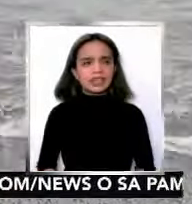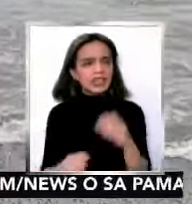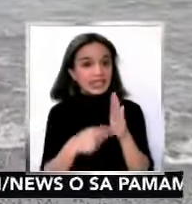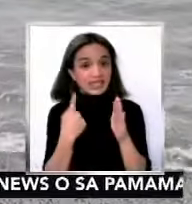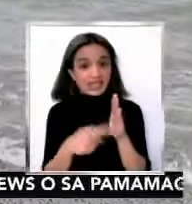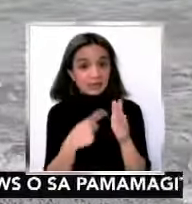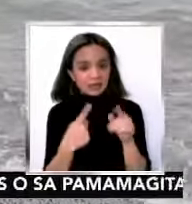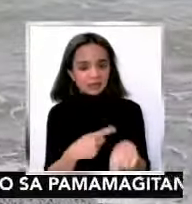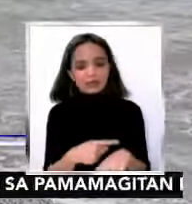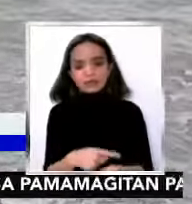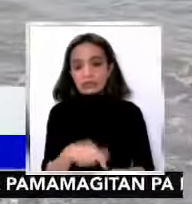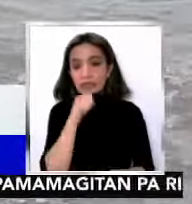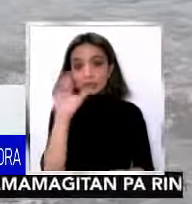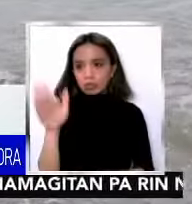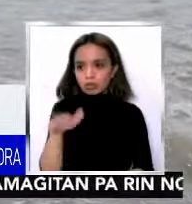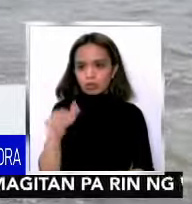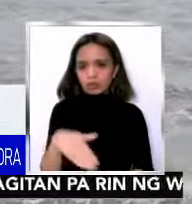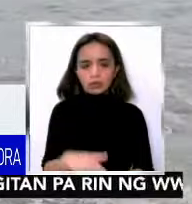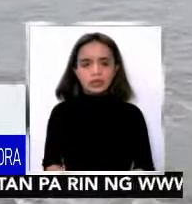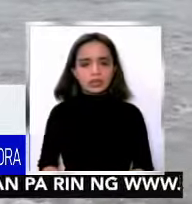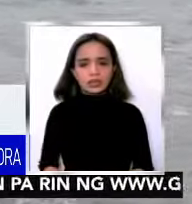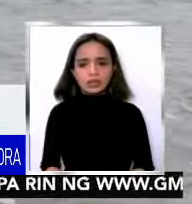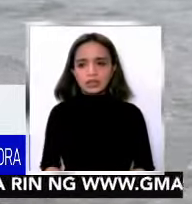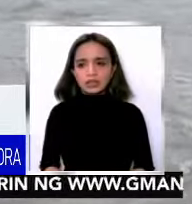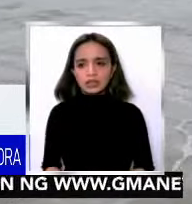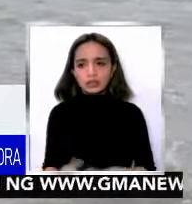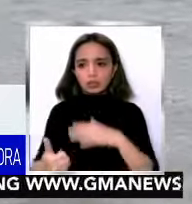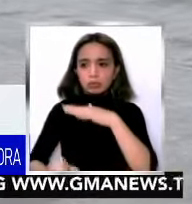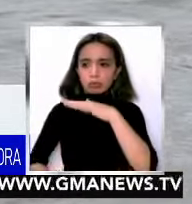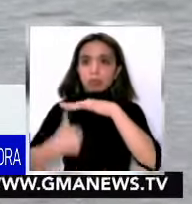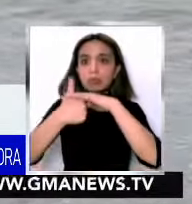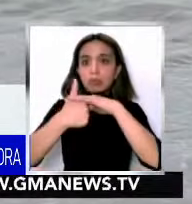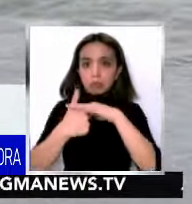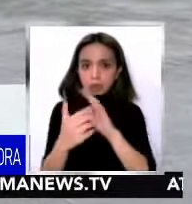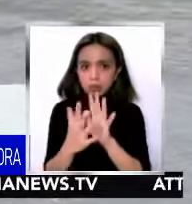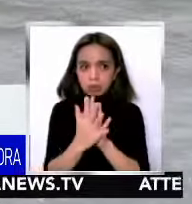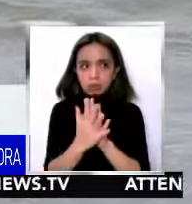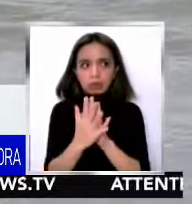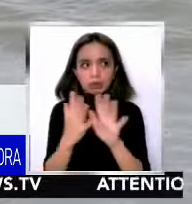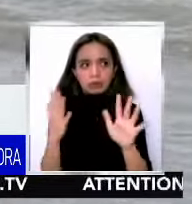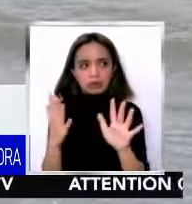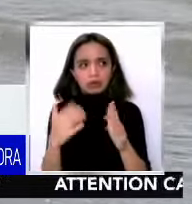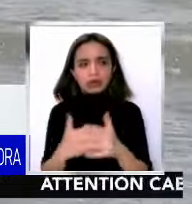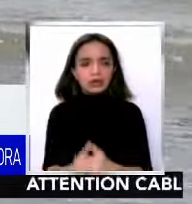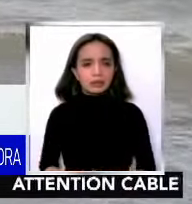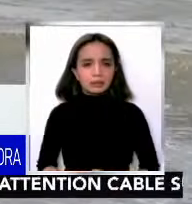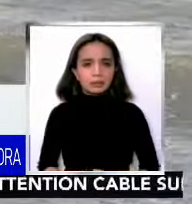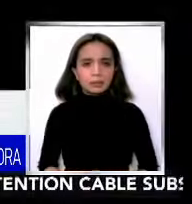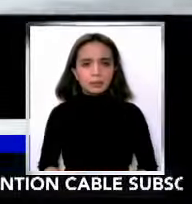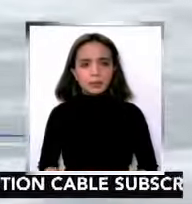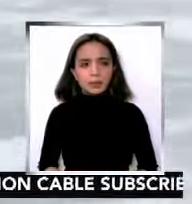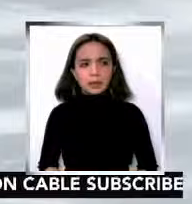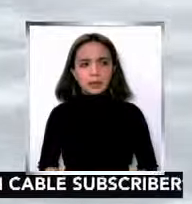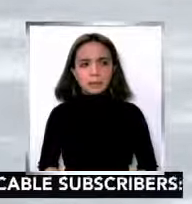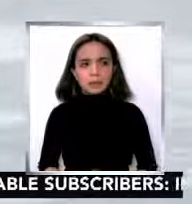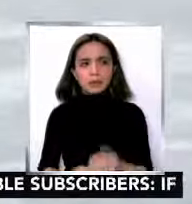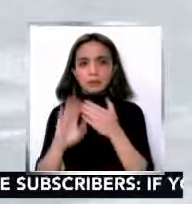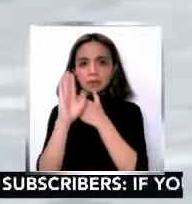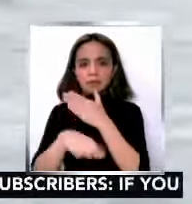invited, he'll come out part of the lineup and make me have to bring him back to the shore.